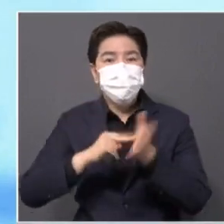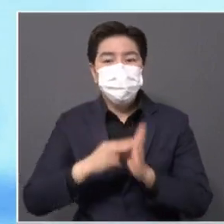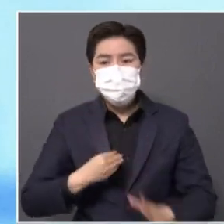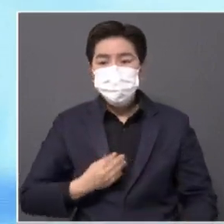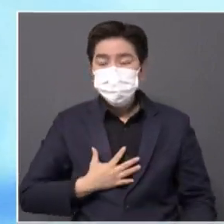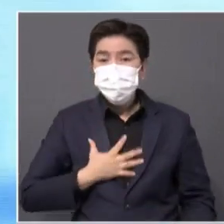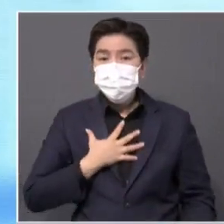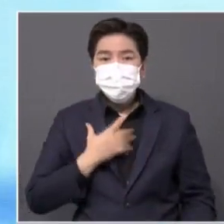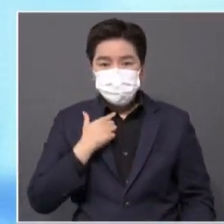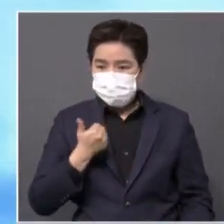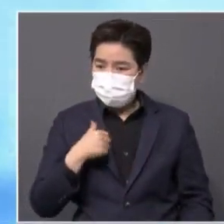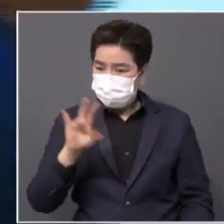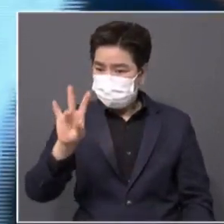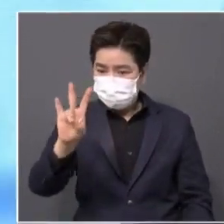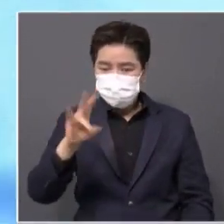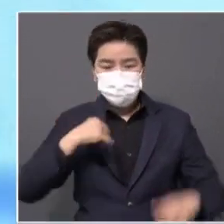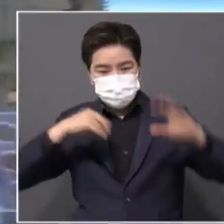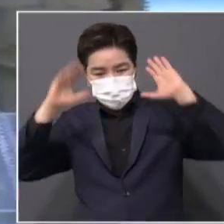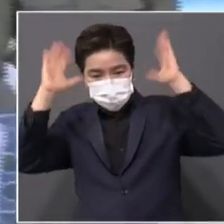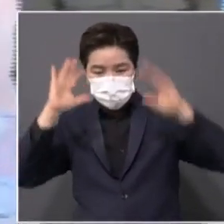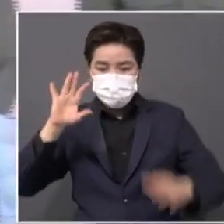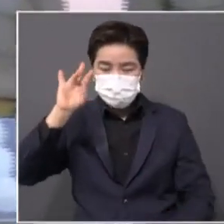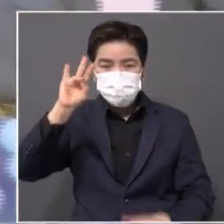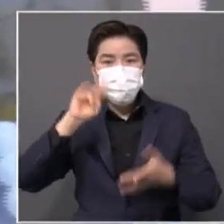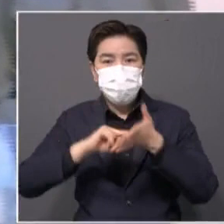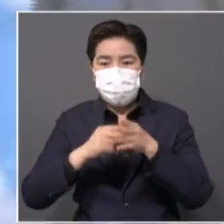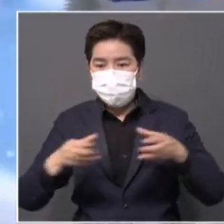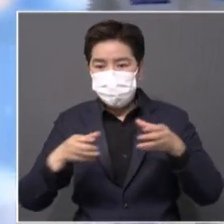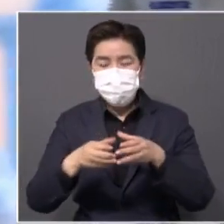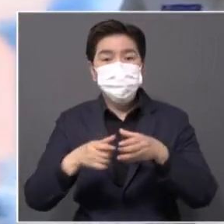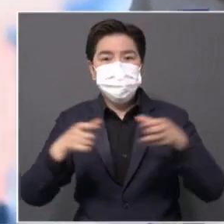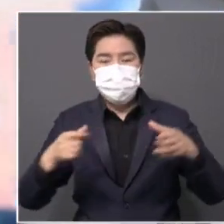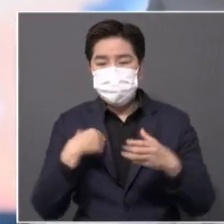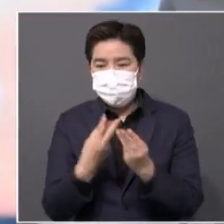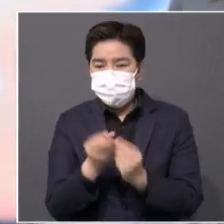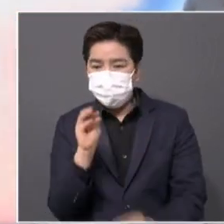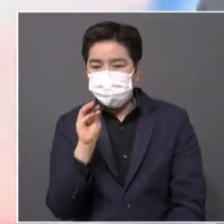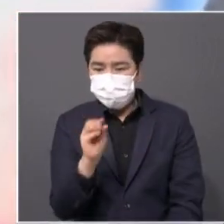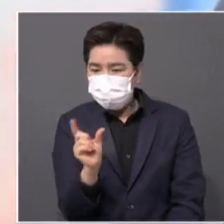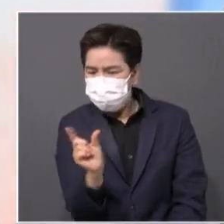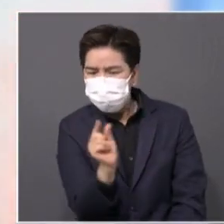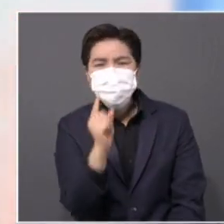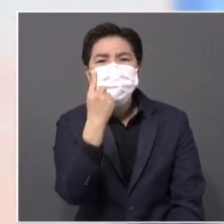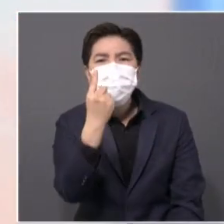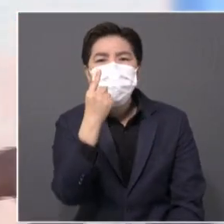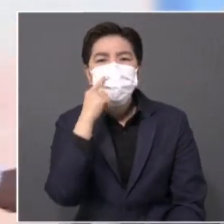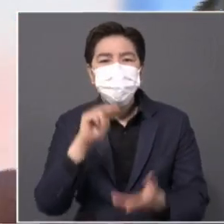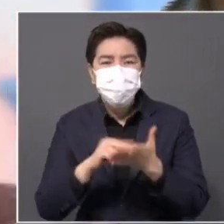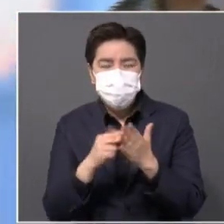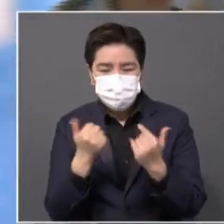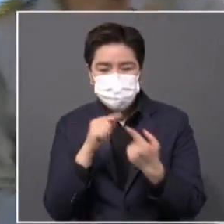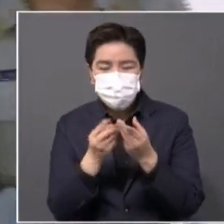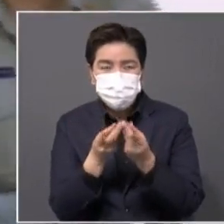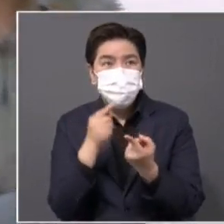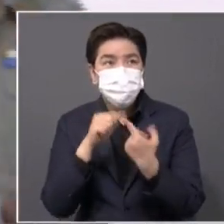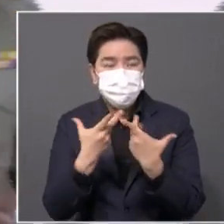น่าภูมิใจได้เบอร์ 7ในการที่จะไปหาเสียงนะครับเป็นพรรคใหญ่พักเดียวที่ได้เลขเดียวนะสำหรับการที่จะจับฉลากสำหรับ